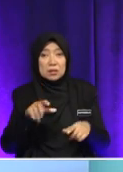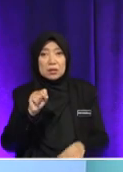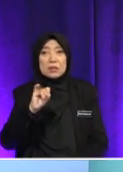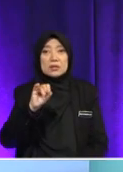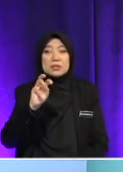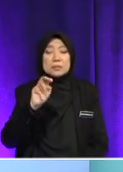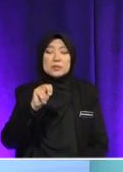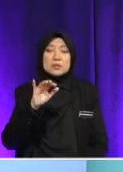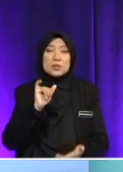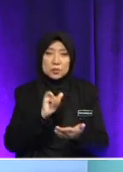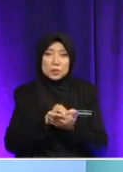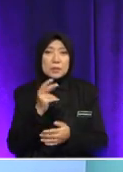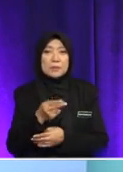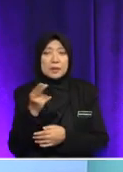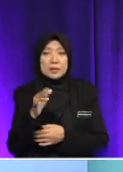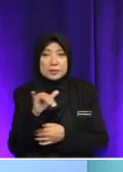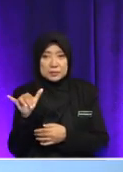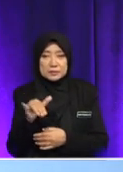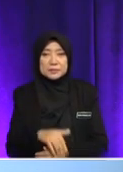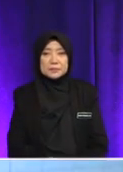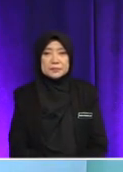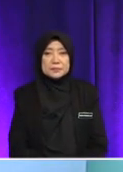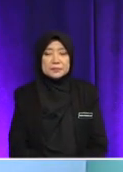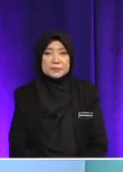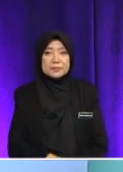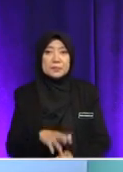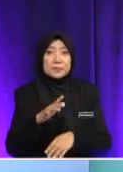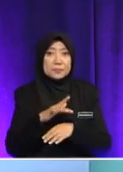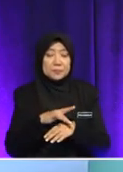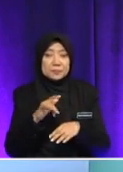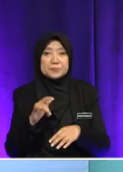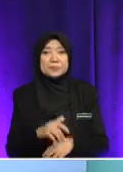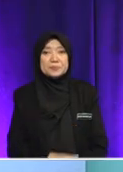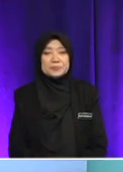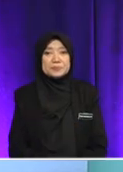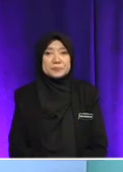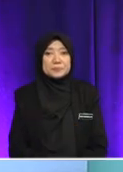dia adalah kelsium selfie nah atau begitu Panggil plus